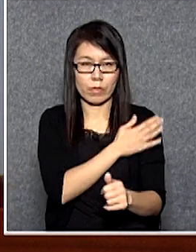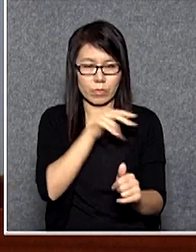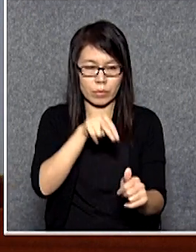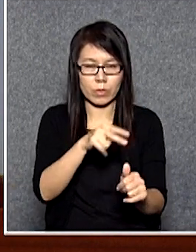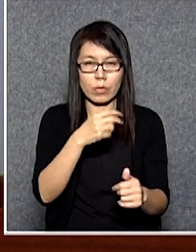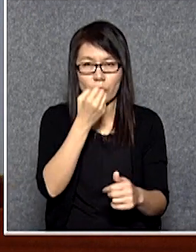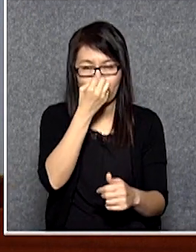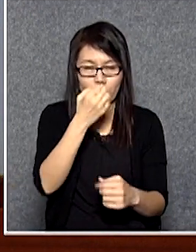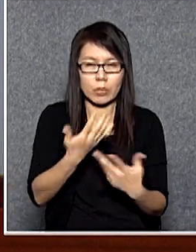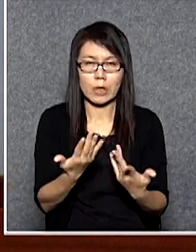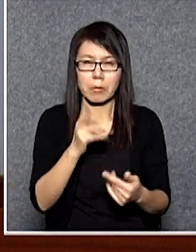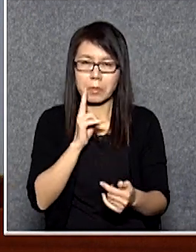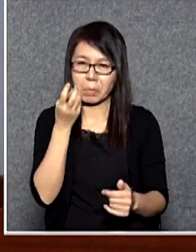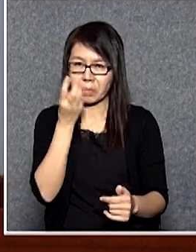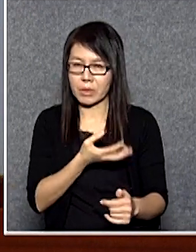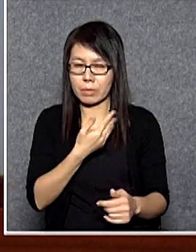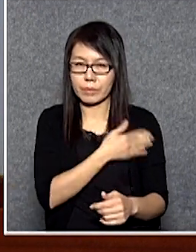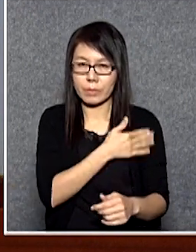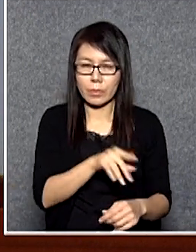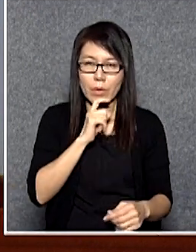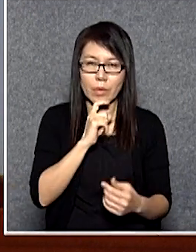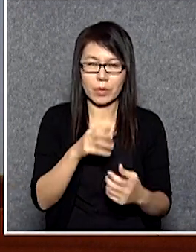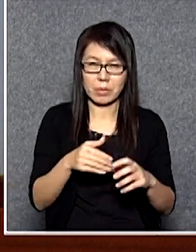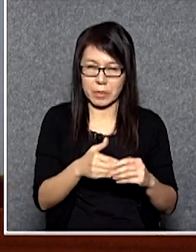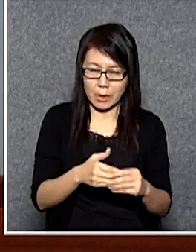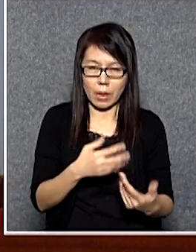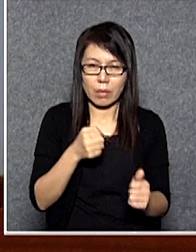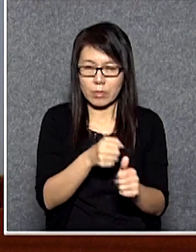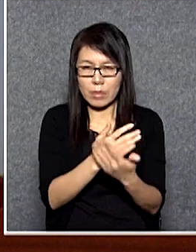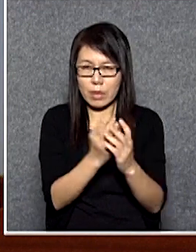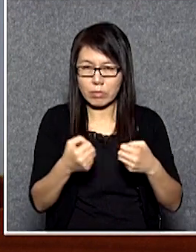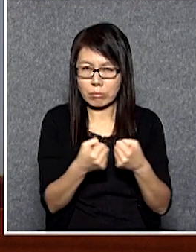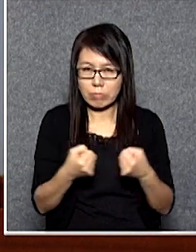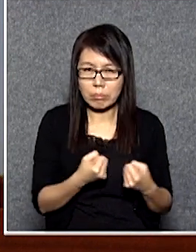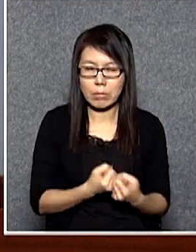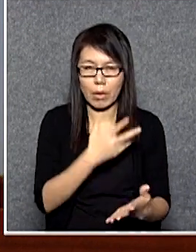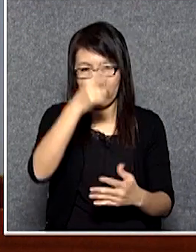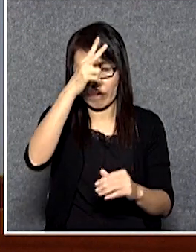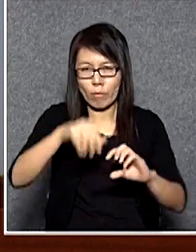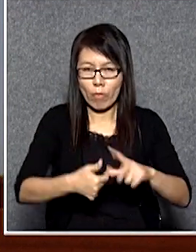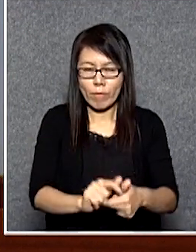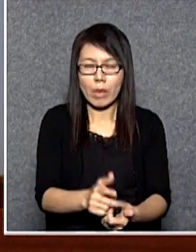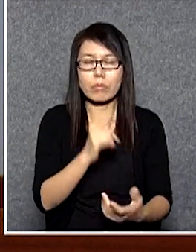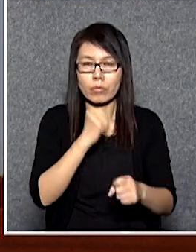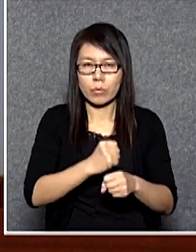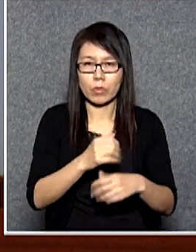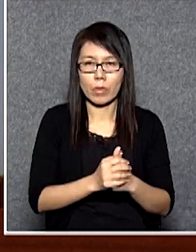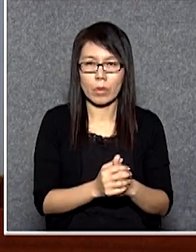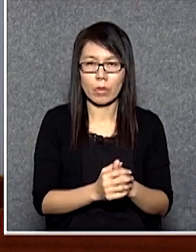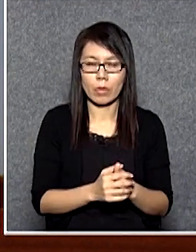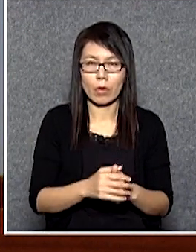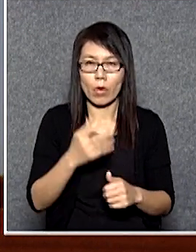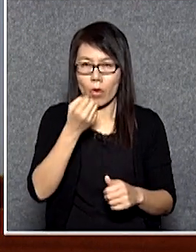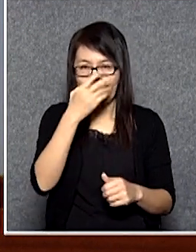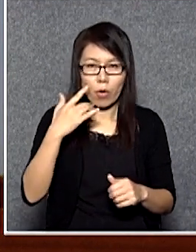踏，喺香港搞拉一派打一派呢啲斗争策略咧，而导致嘅。港澳办主任